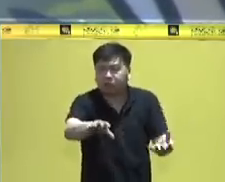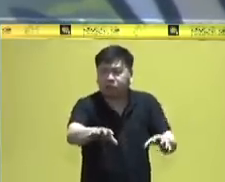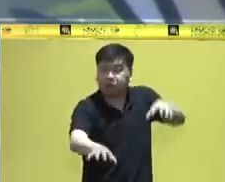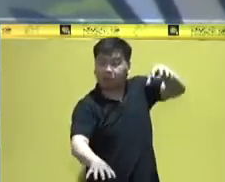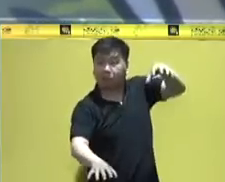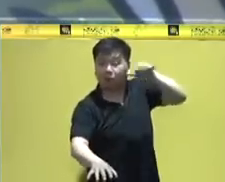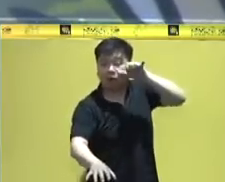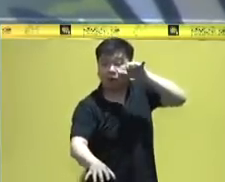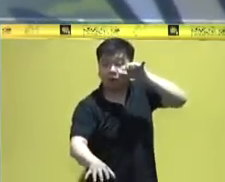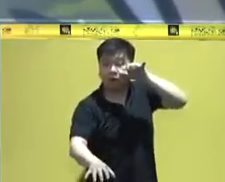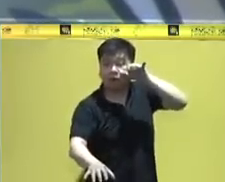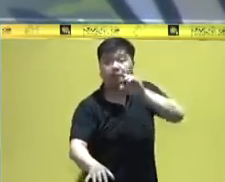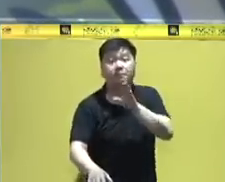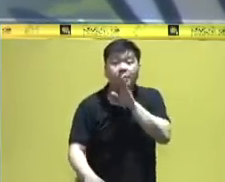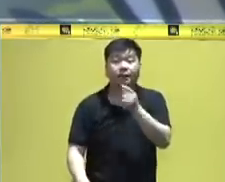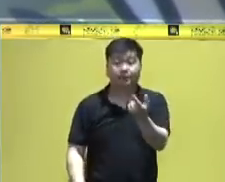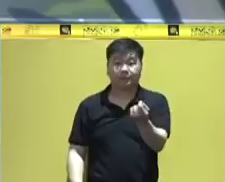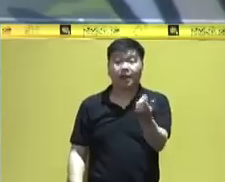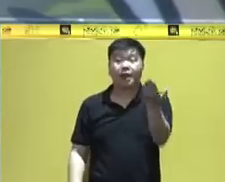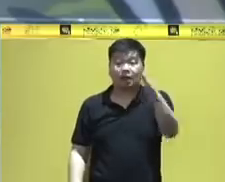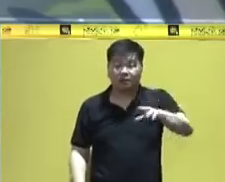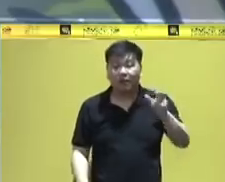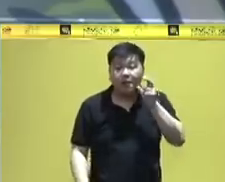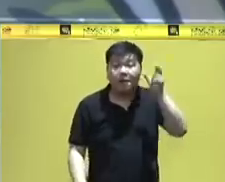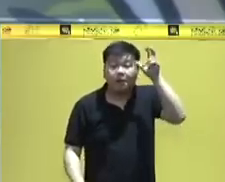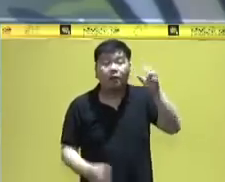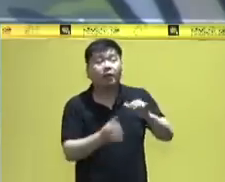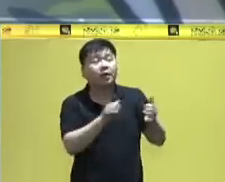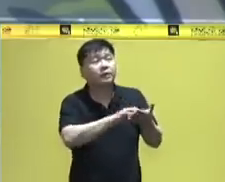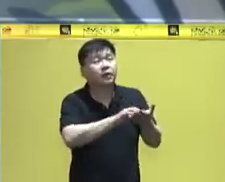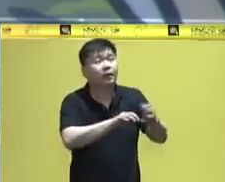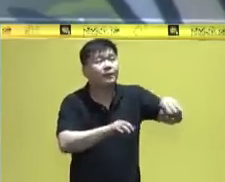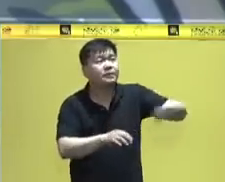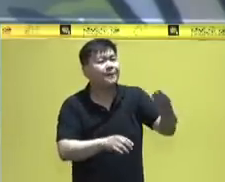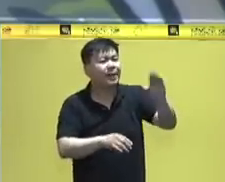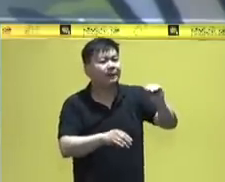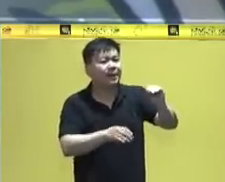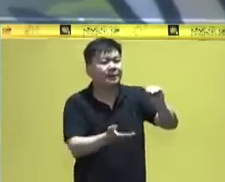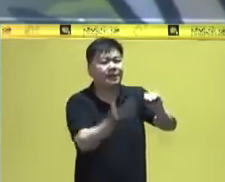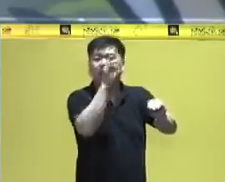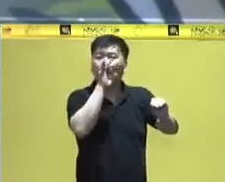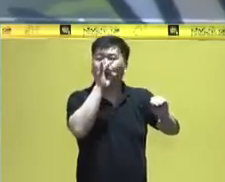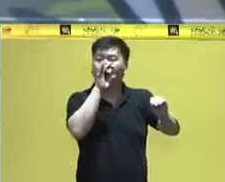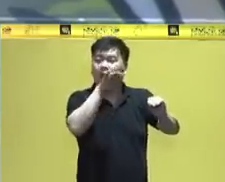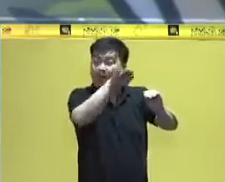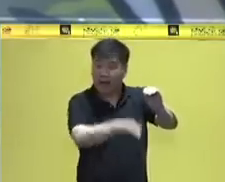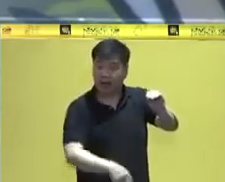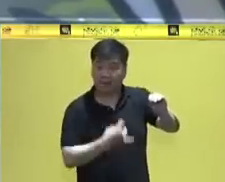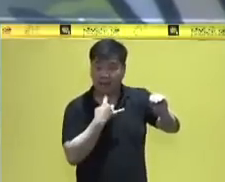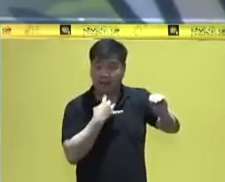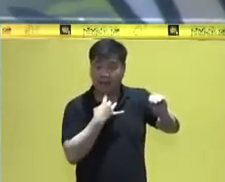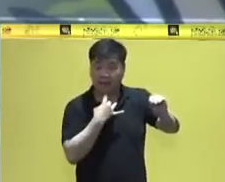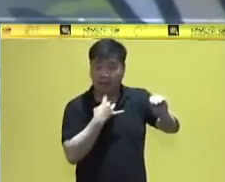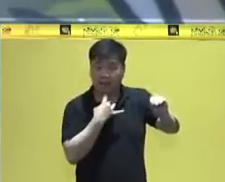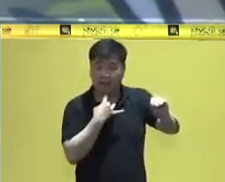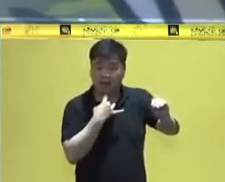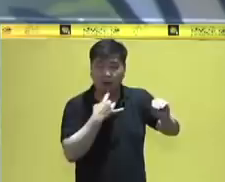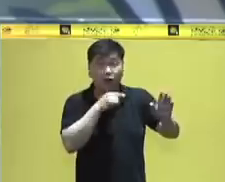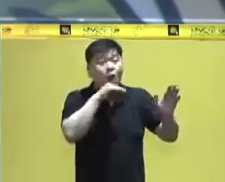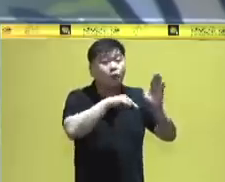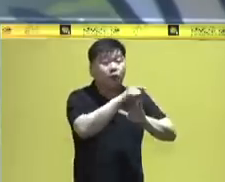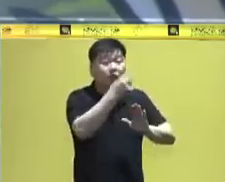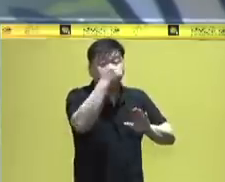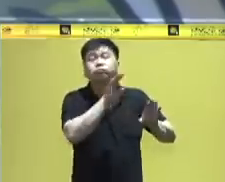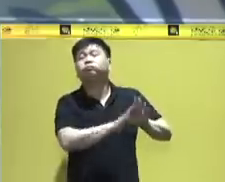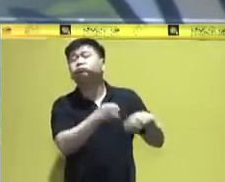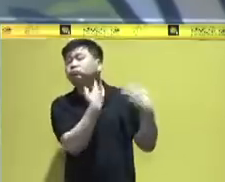만큼 차별화되어 있지만 평양의 인구가 300만을 넘지 못하게 되어 있습니다. 지금 만약에 북한도 그냥 놔뒀다면 평양